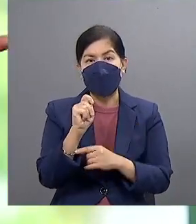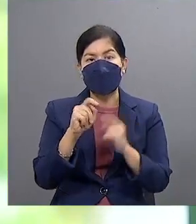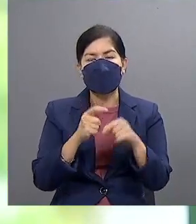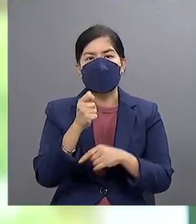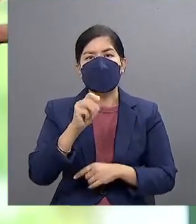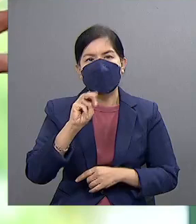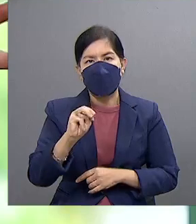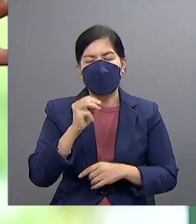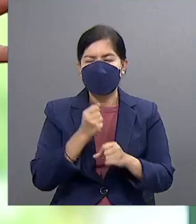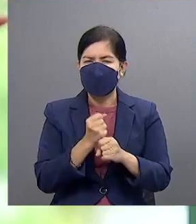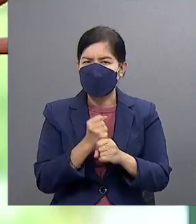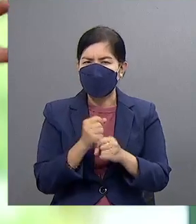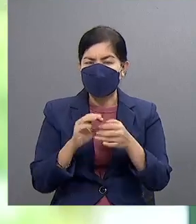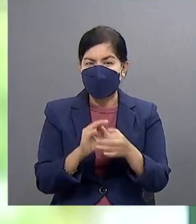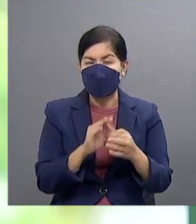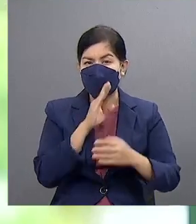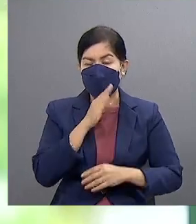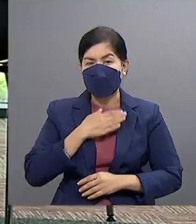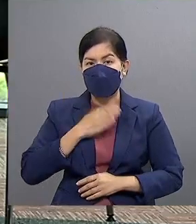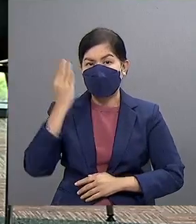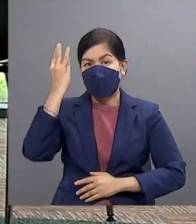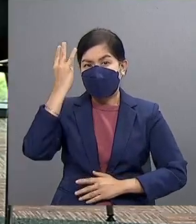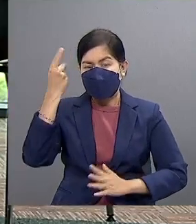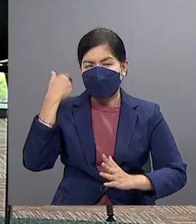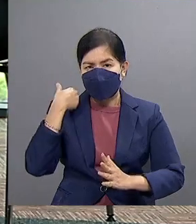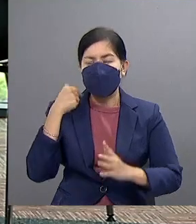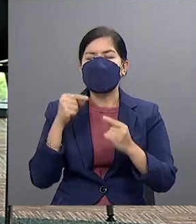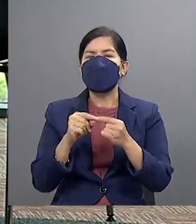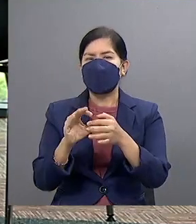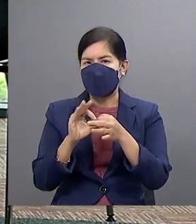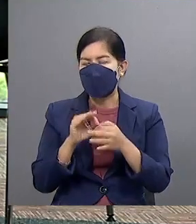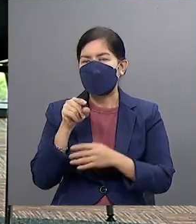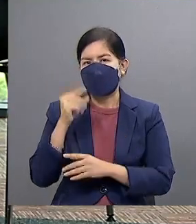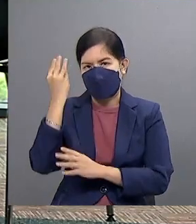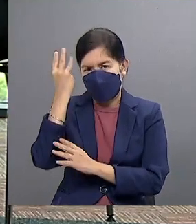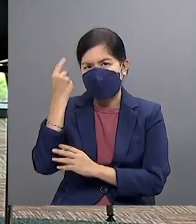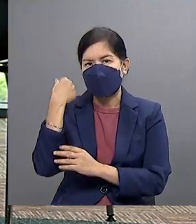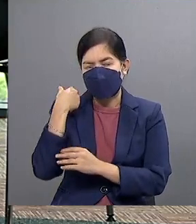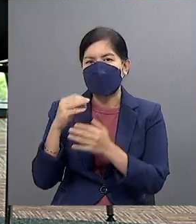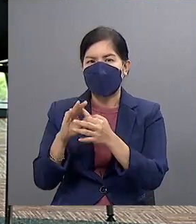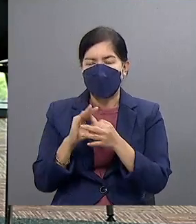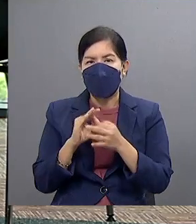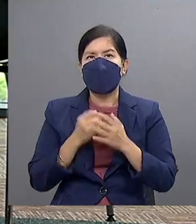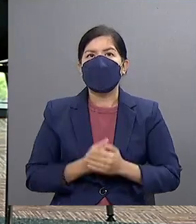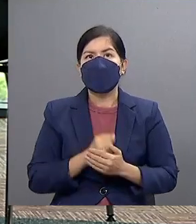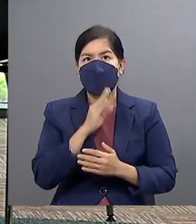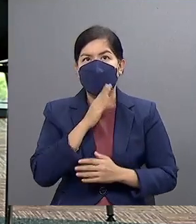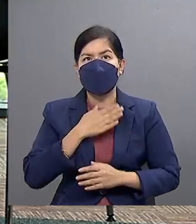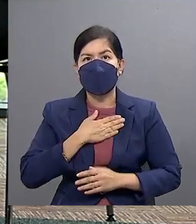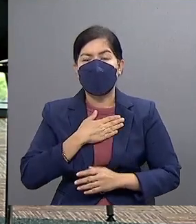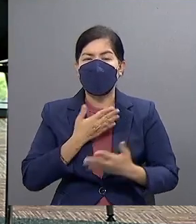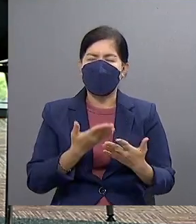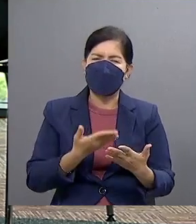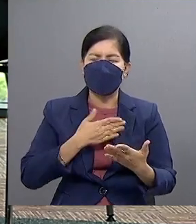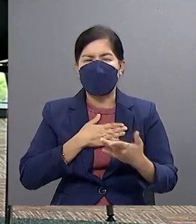พราะฉะนั้นเนี่ยอะไรที่ทำให้มันทำงานหนักก็คือความเครียด ความเครียดโอ้โหความเครียดยิ่งช่วงนี้นี่เราจะพยายามไม่เ